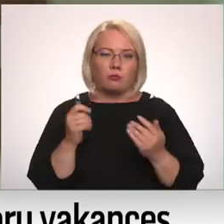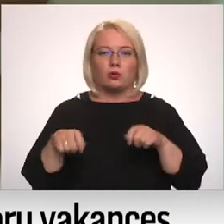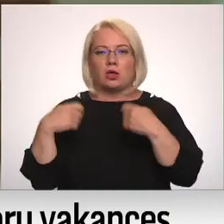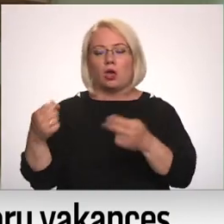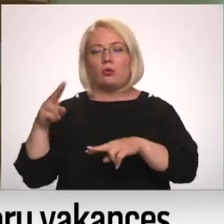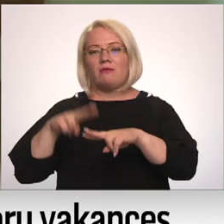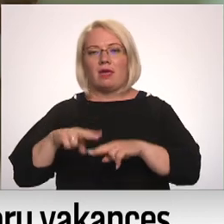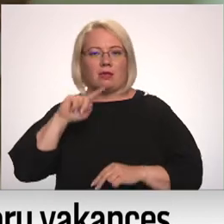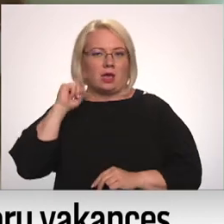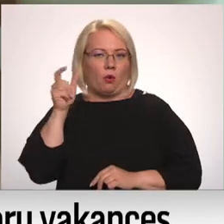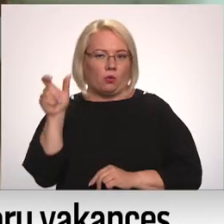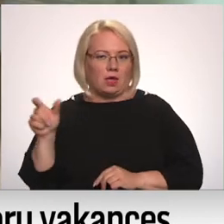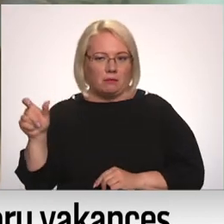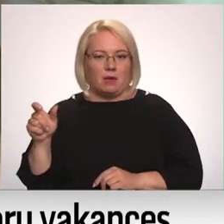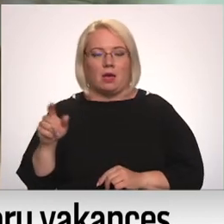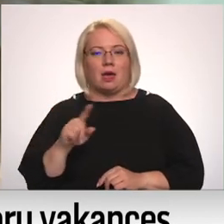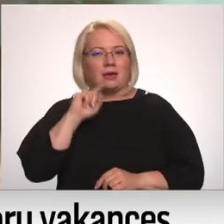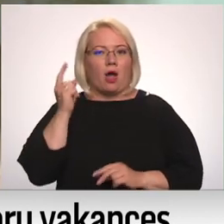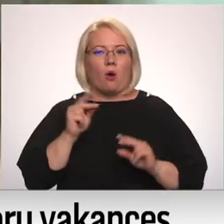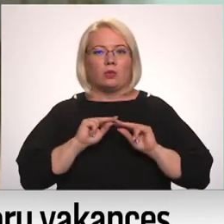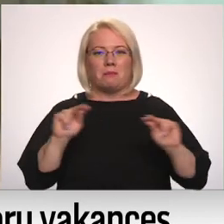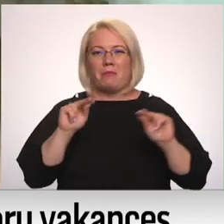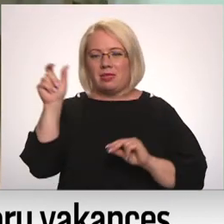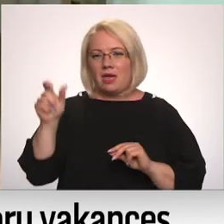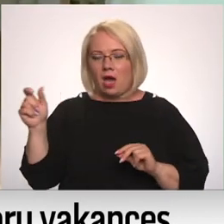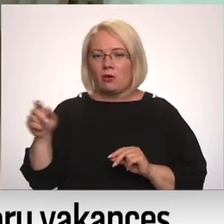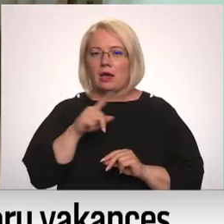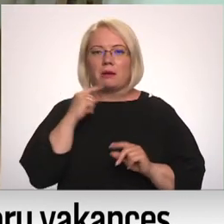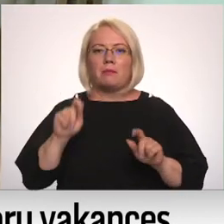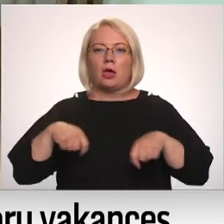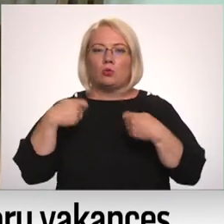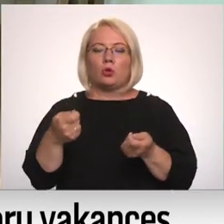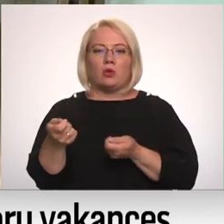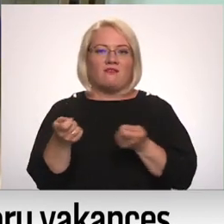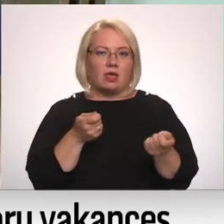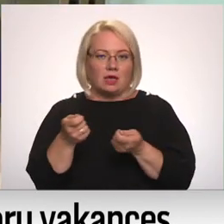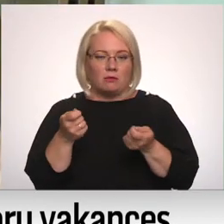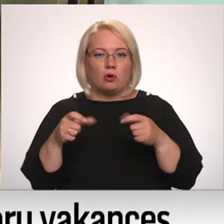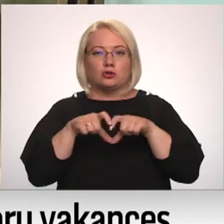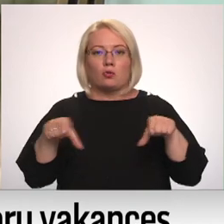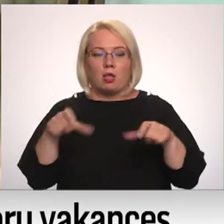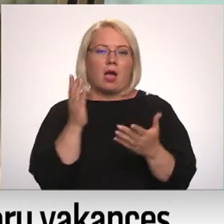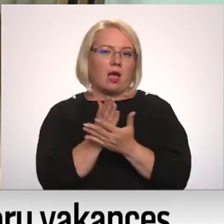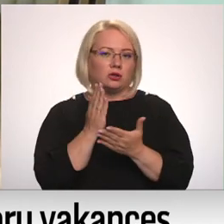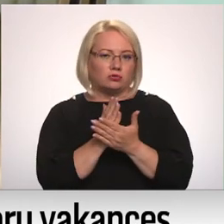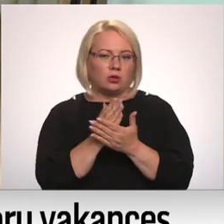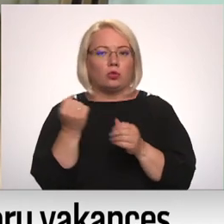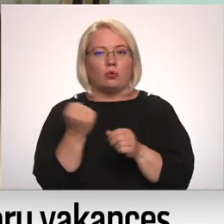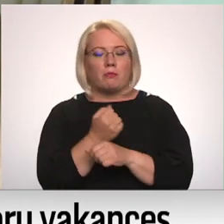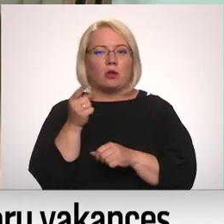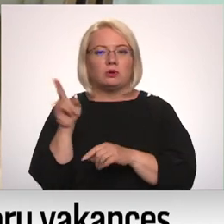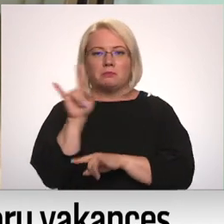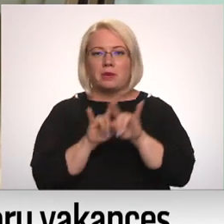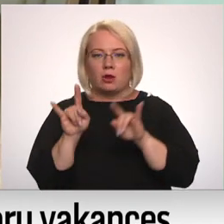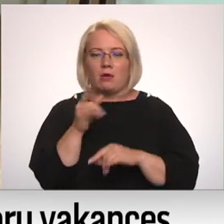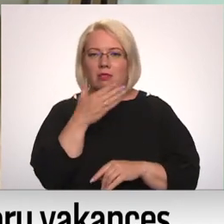arī jaunajiem. Jauni pedagogi, kam skolotāja Zoltarenko gribējusi nodot vadības grožu skolā esot, tomēr tos pierunāt